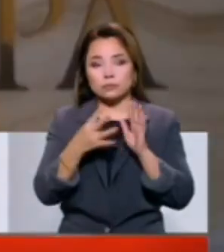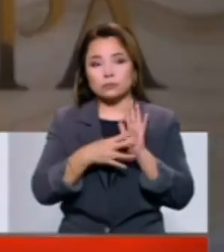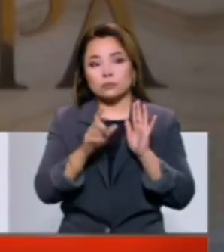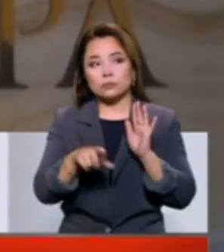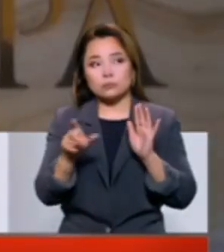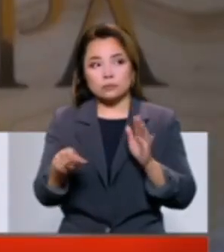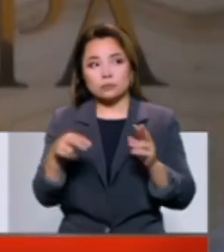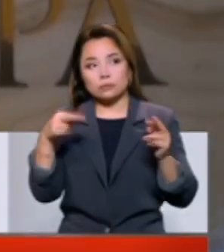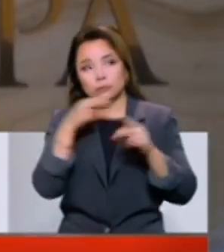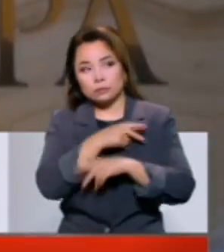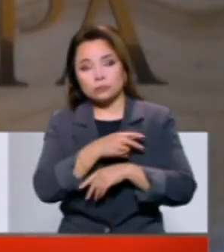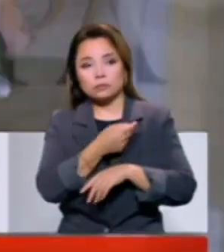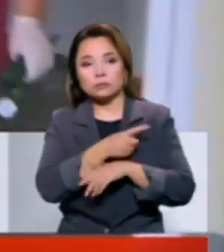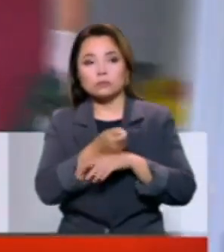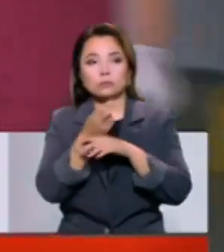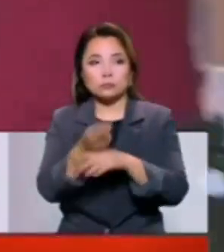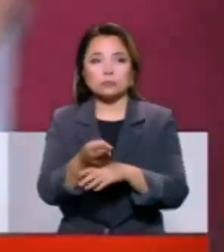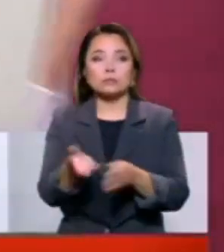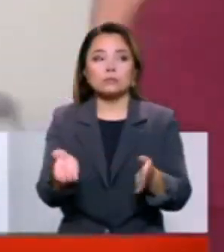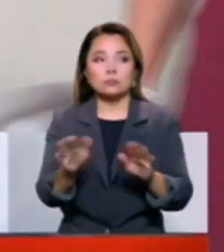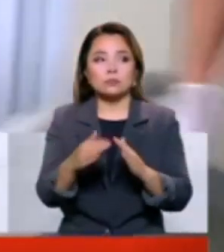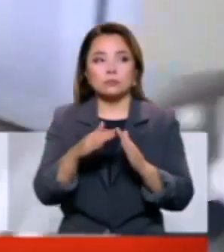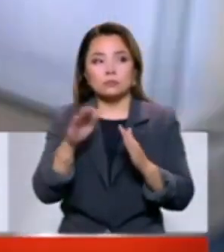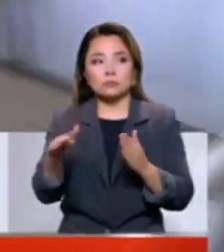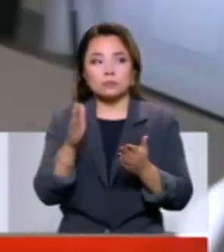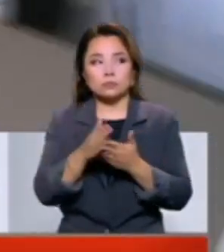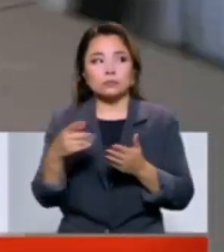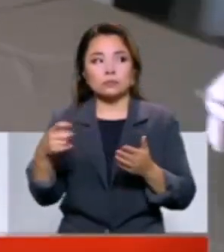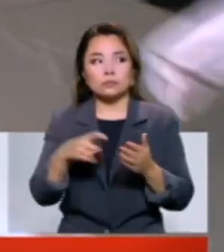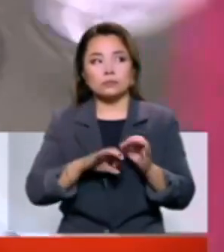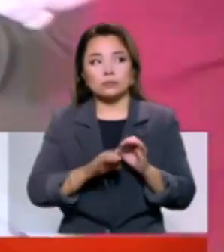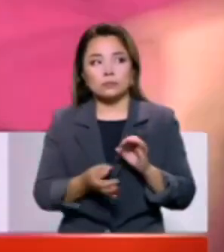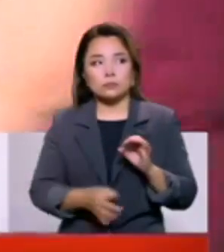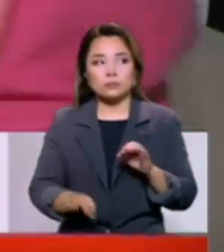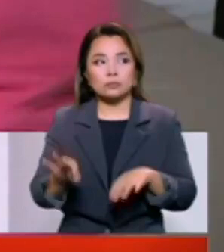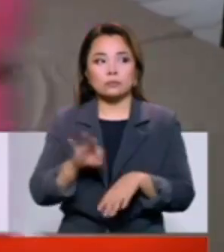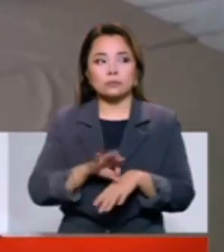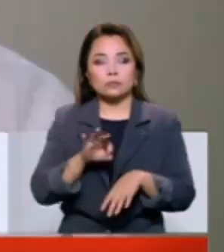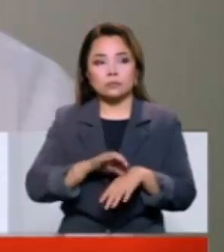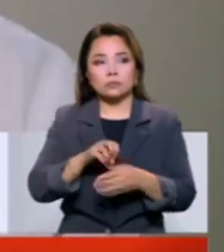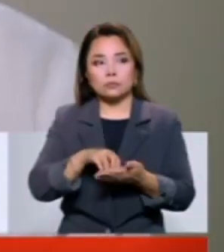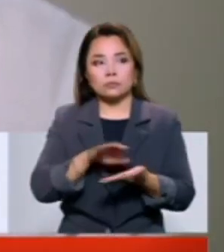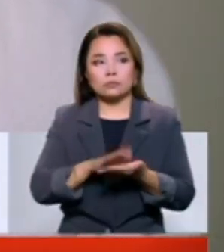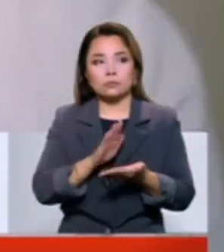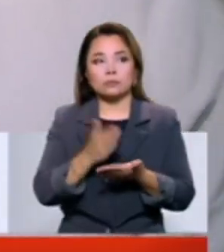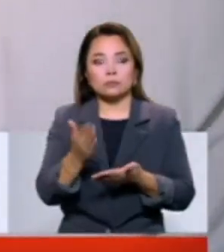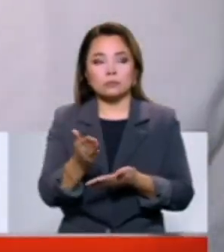ауруханаға түскен. Қалғаны үйлеріне жіберілген. Оларға бактериялық ішек инфекциясы диагнозы қойылып